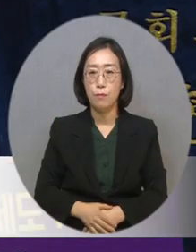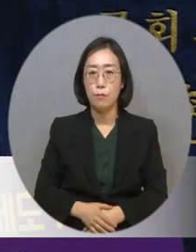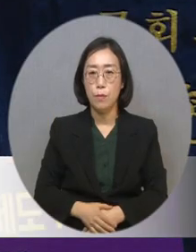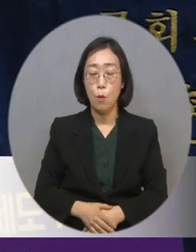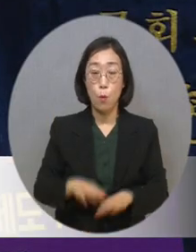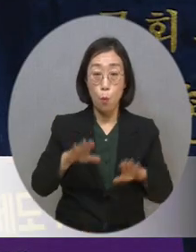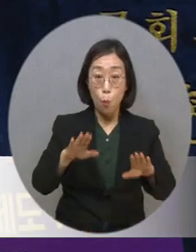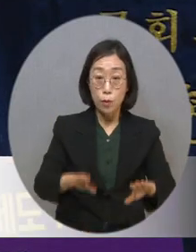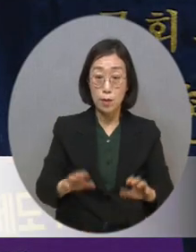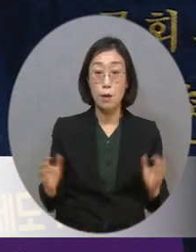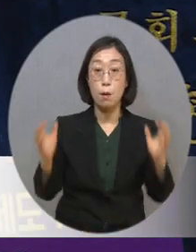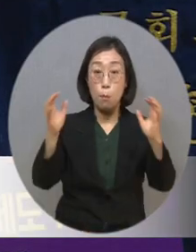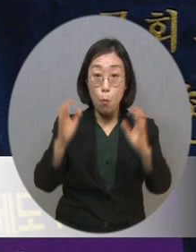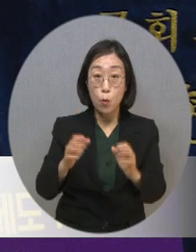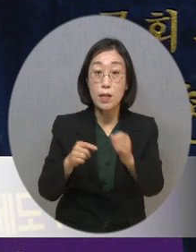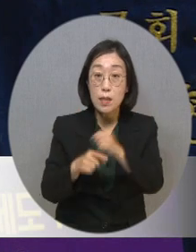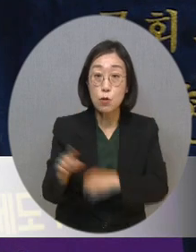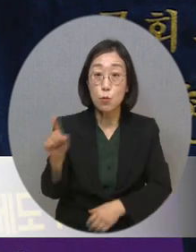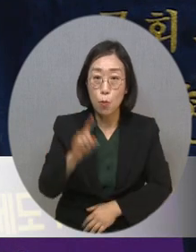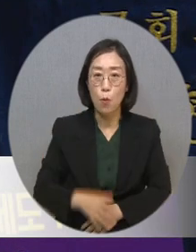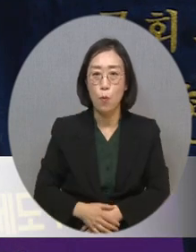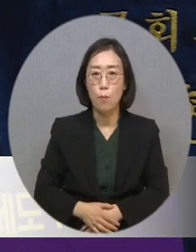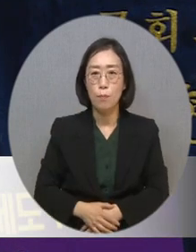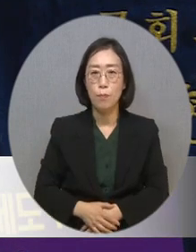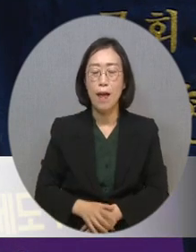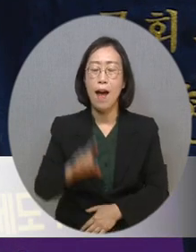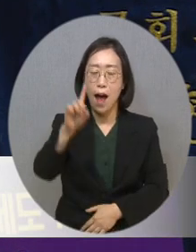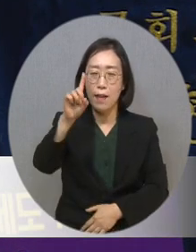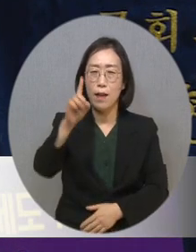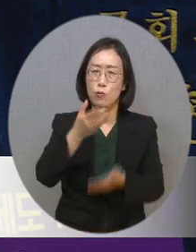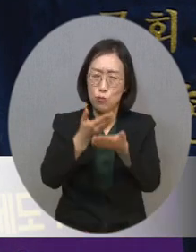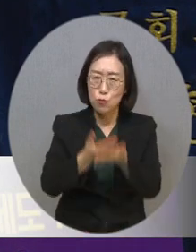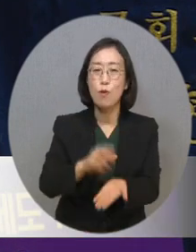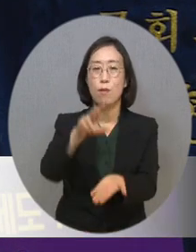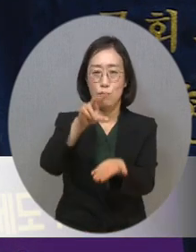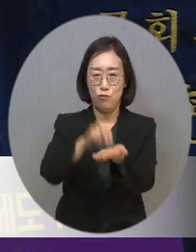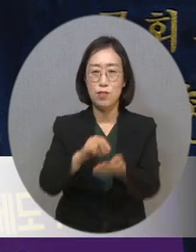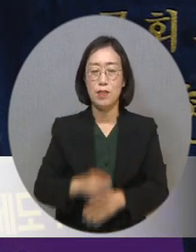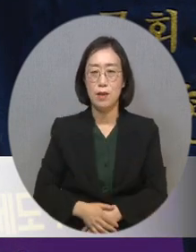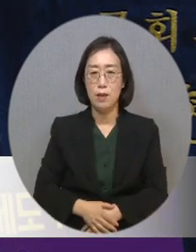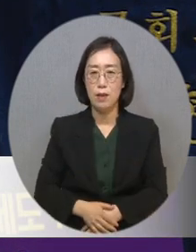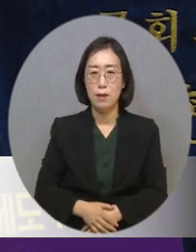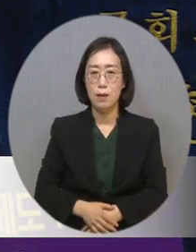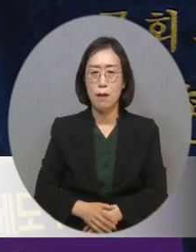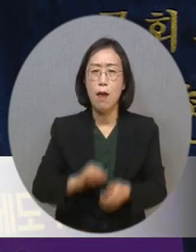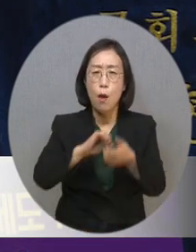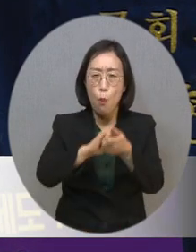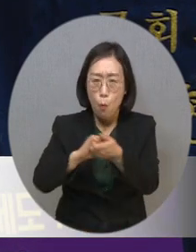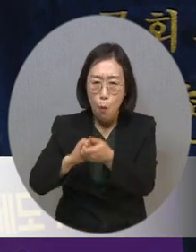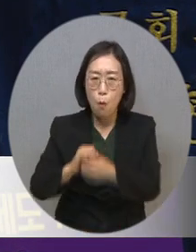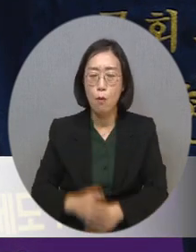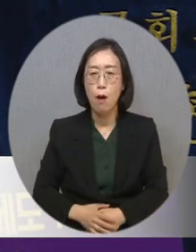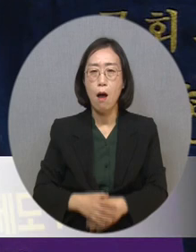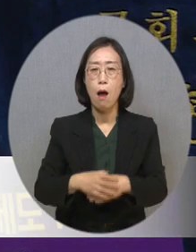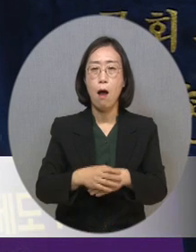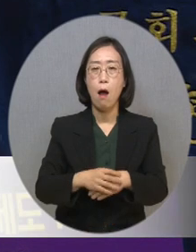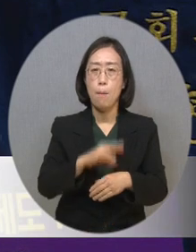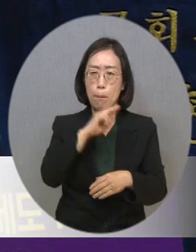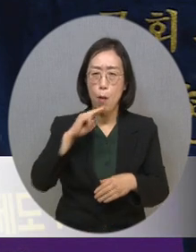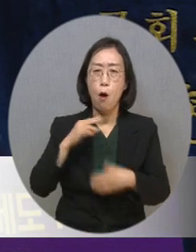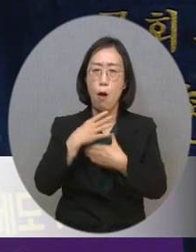오늘이 자리에 모인 이유는 딱 한 가지라고 생각됩니다 부디 편안한 마음으로